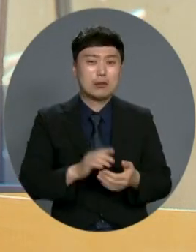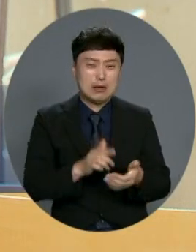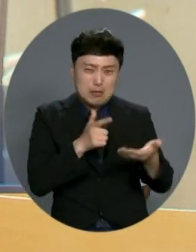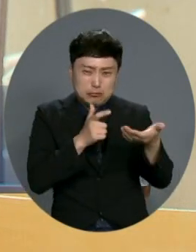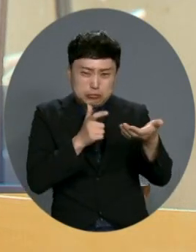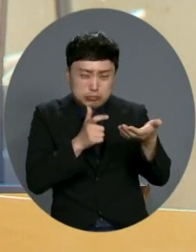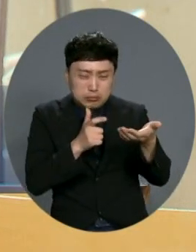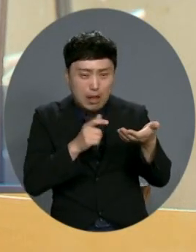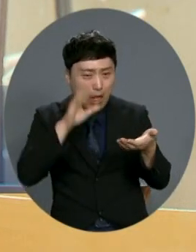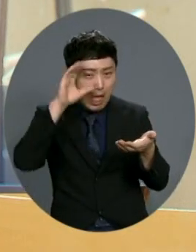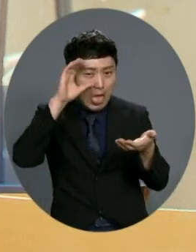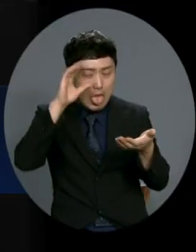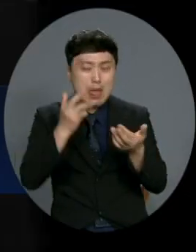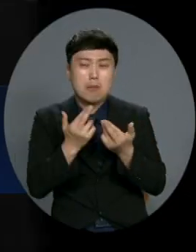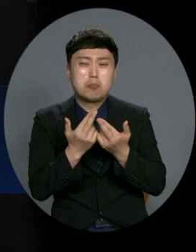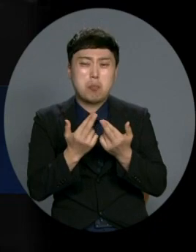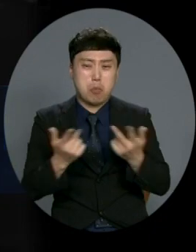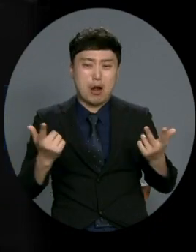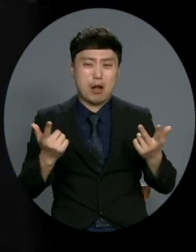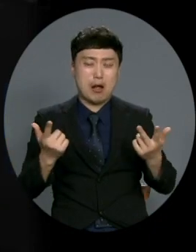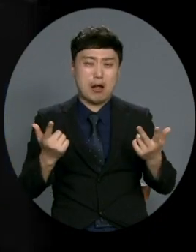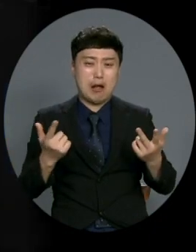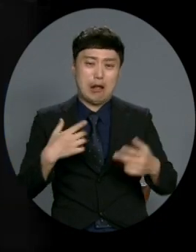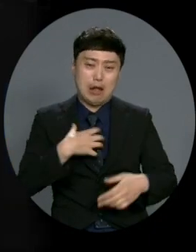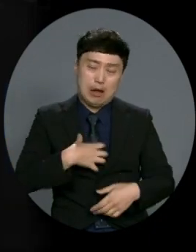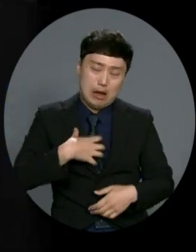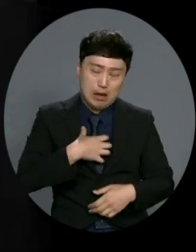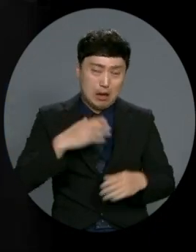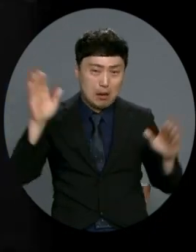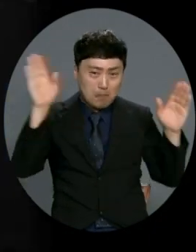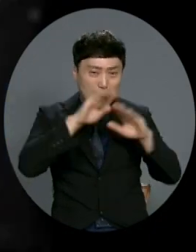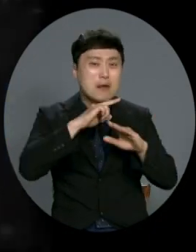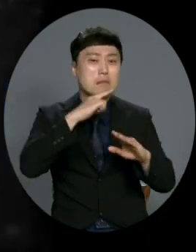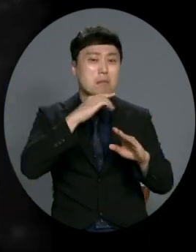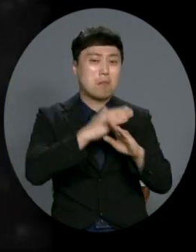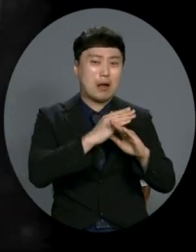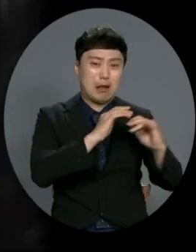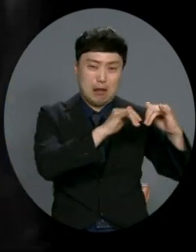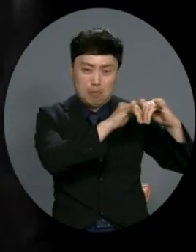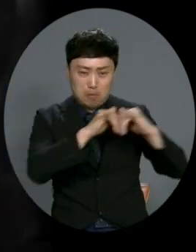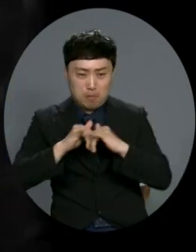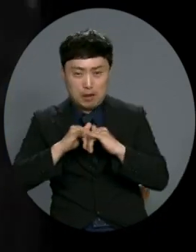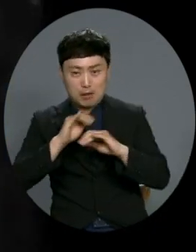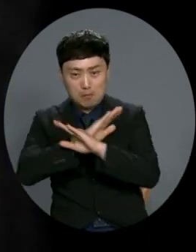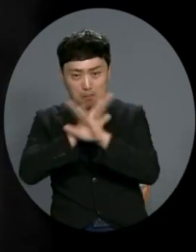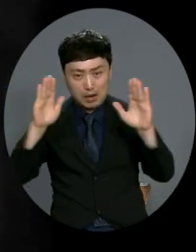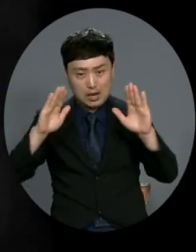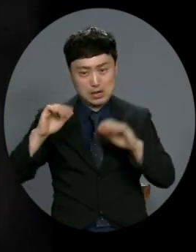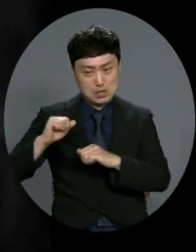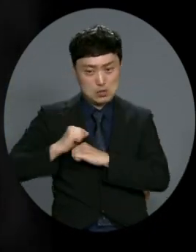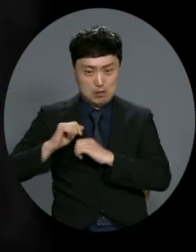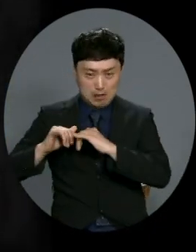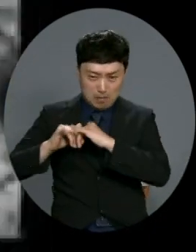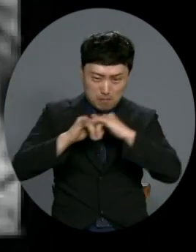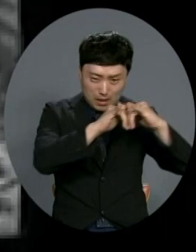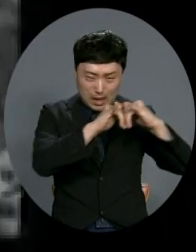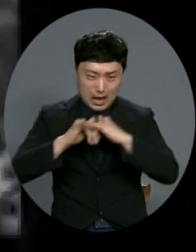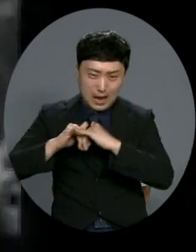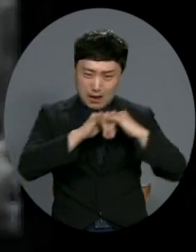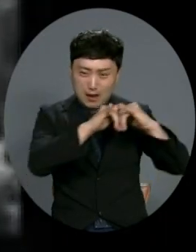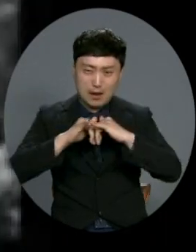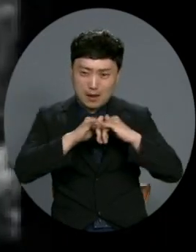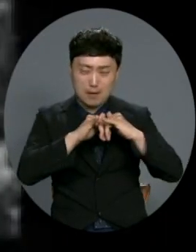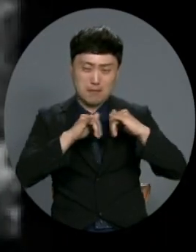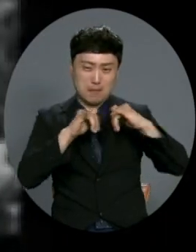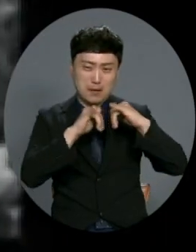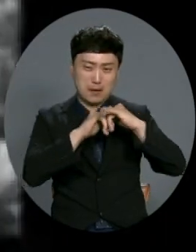보급 실탄도 없고. 밤에는 인민군, 낮에는 국군이 고지를 점령하는 일진일퇴 공방이